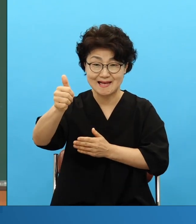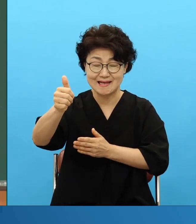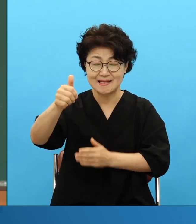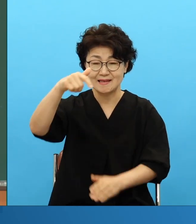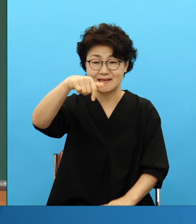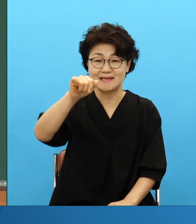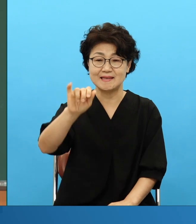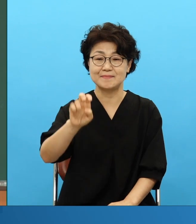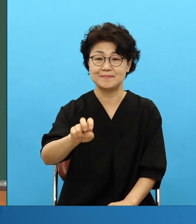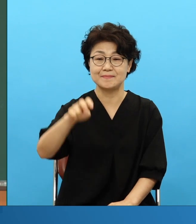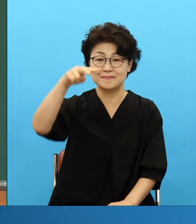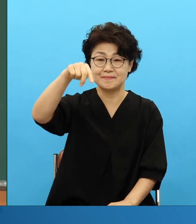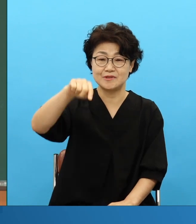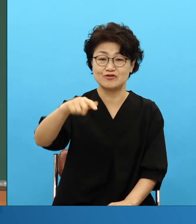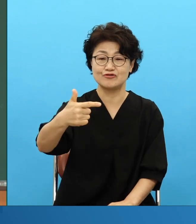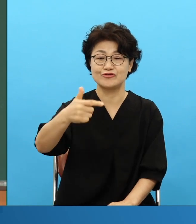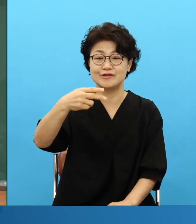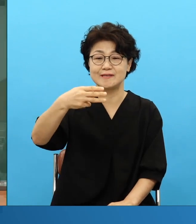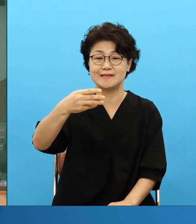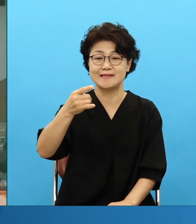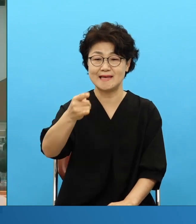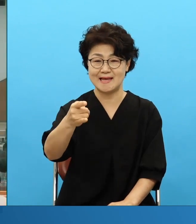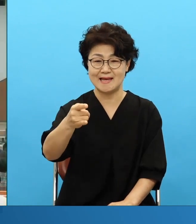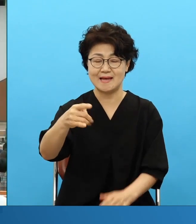나오셔서 기도해 주시겠습니다.